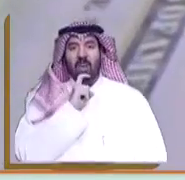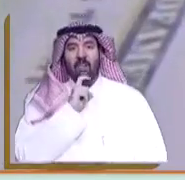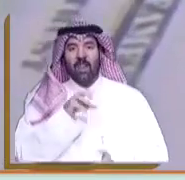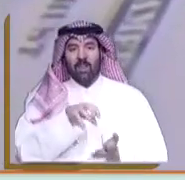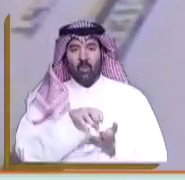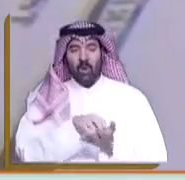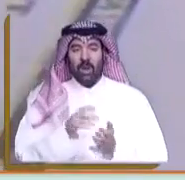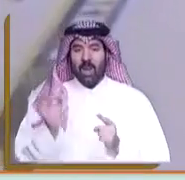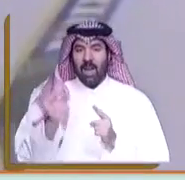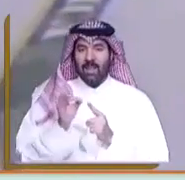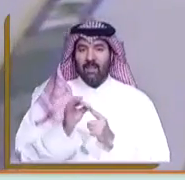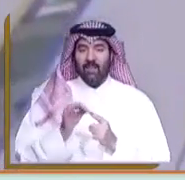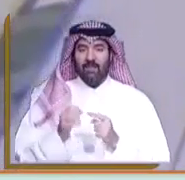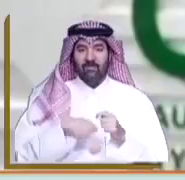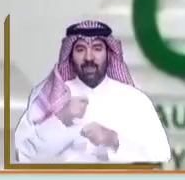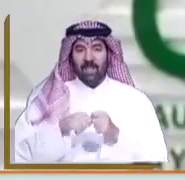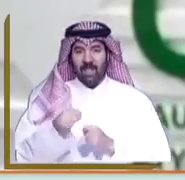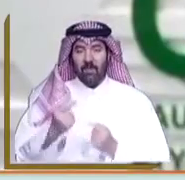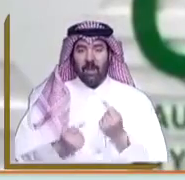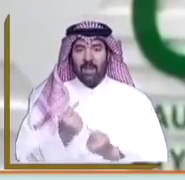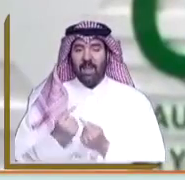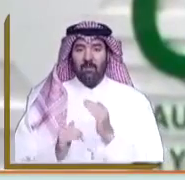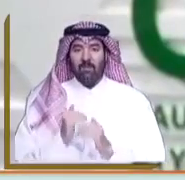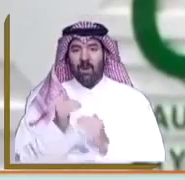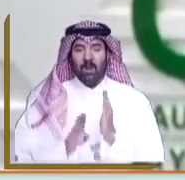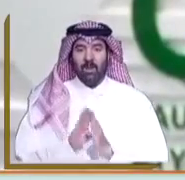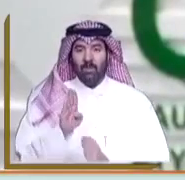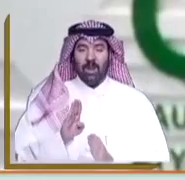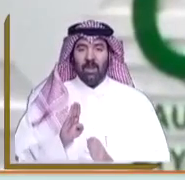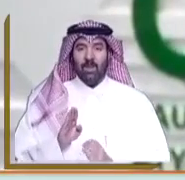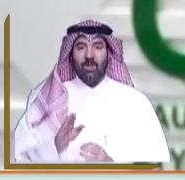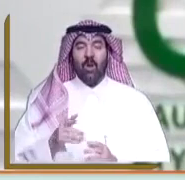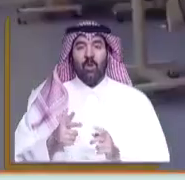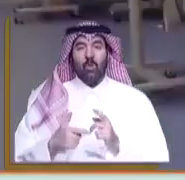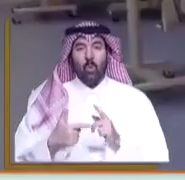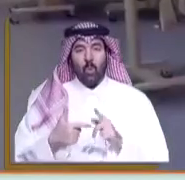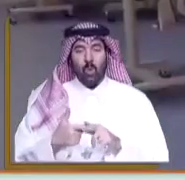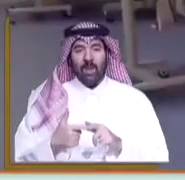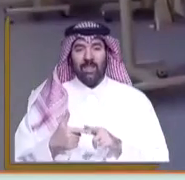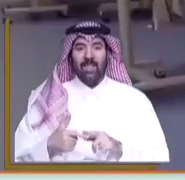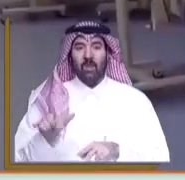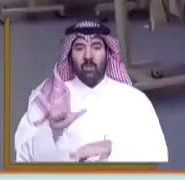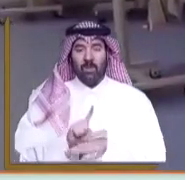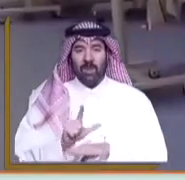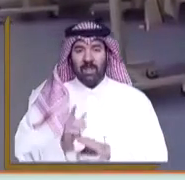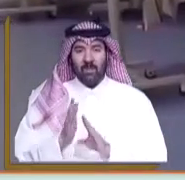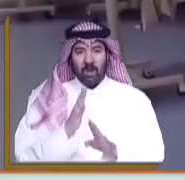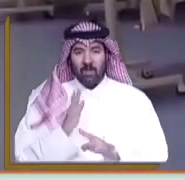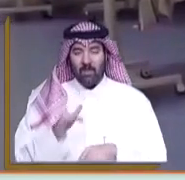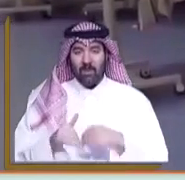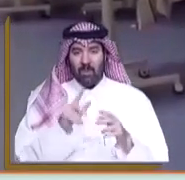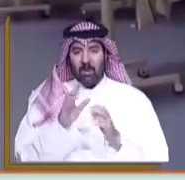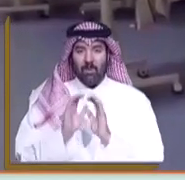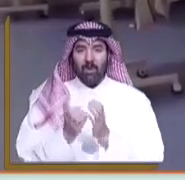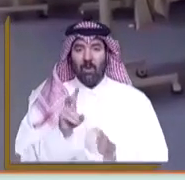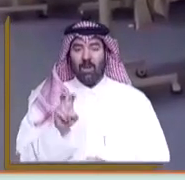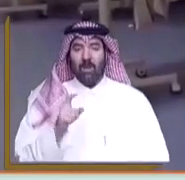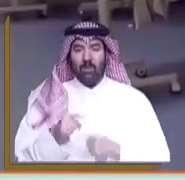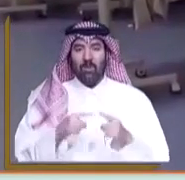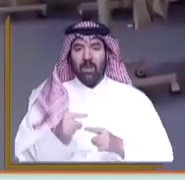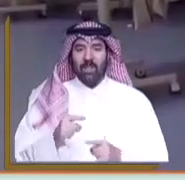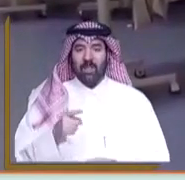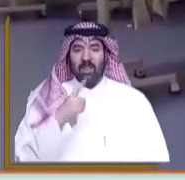لتنفيذ أهداف التنمية المستدامة اعتبرها ولي العهد من أحد أقوى التحديات التي تواجه العالم، ومع الطارئ